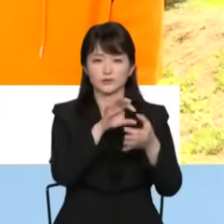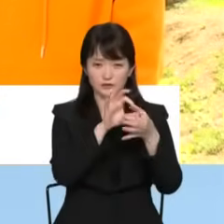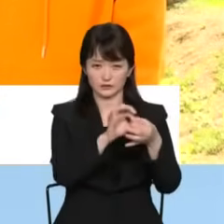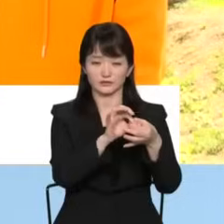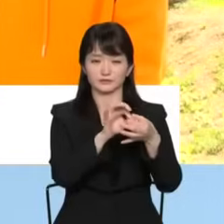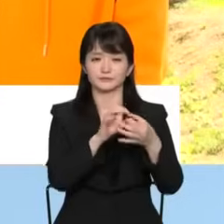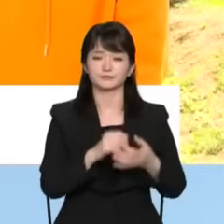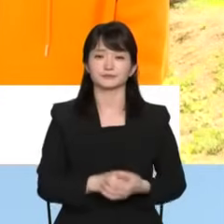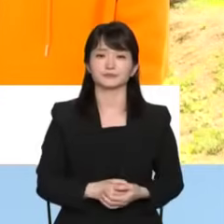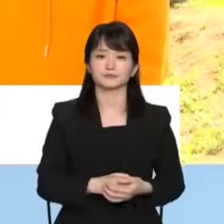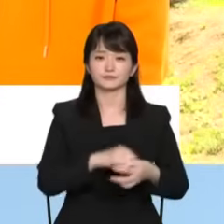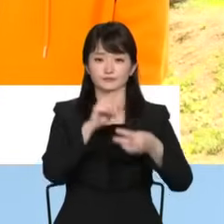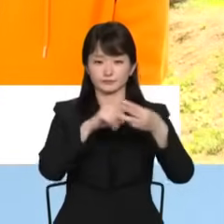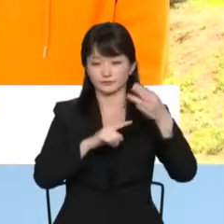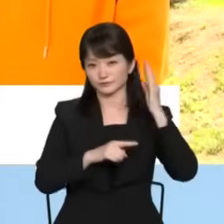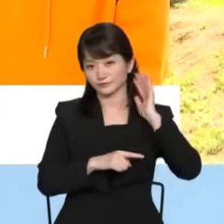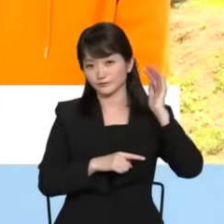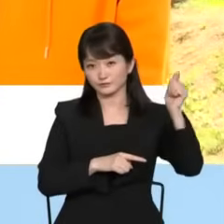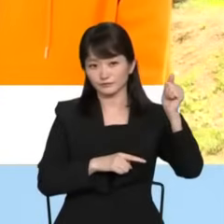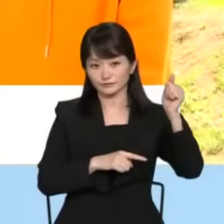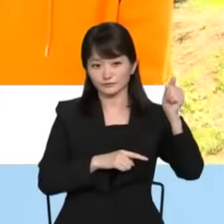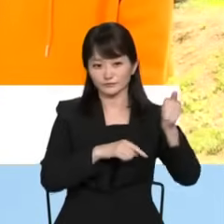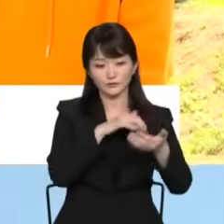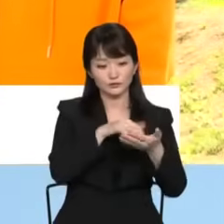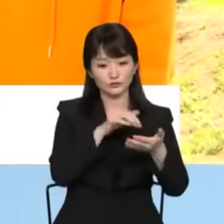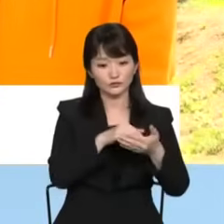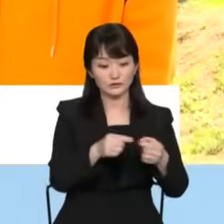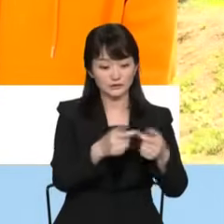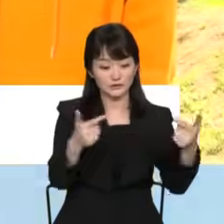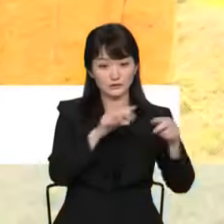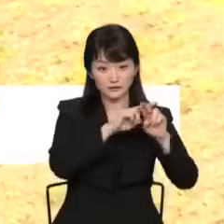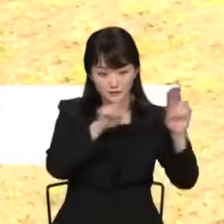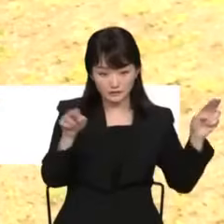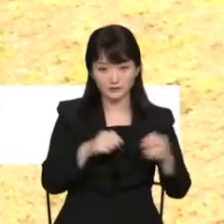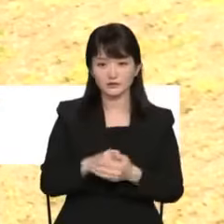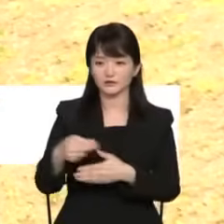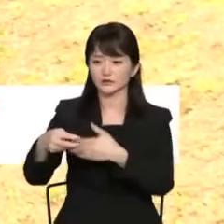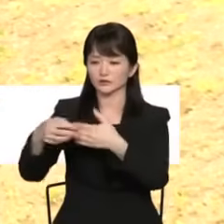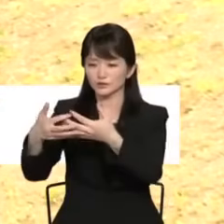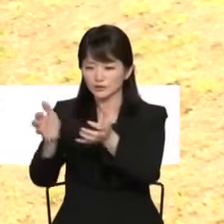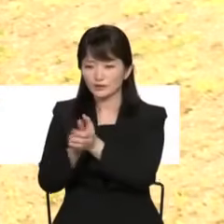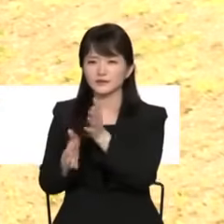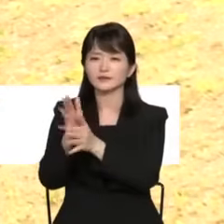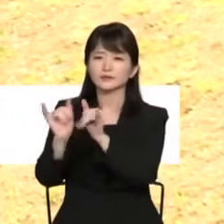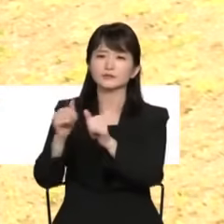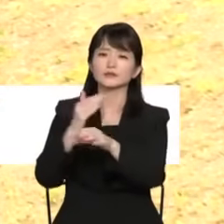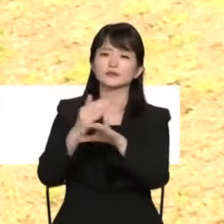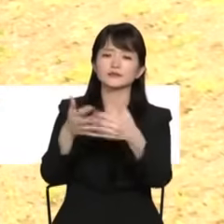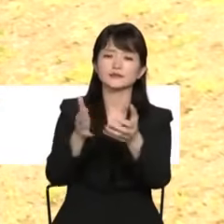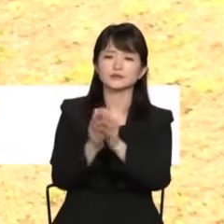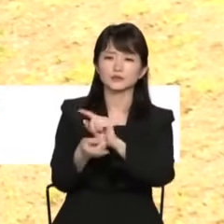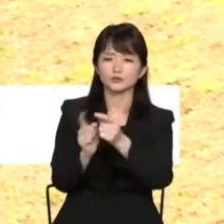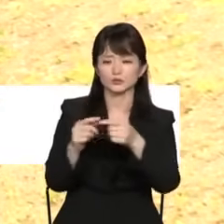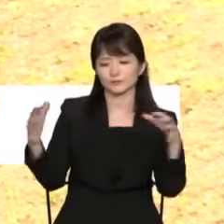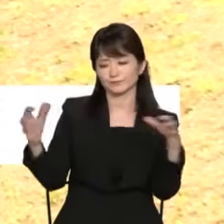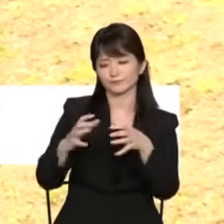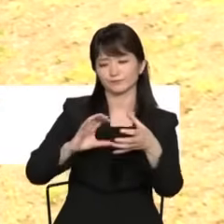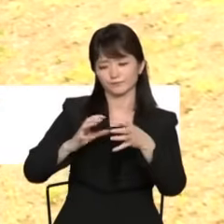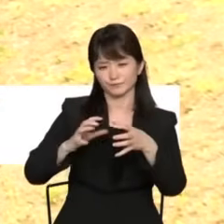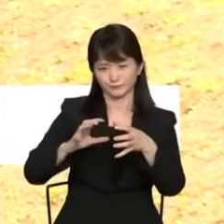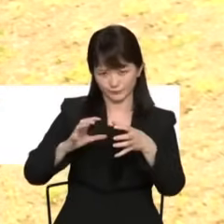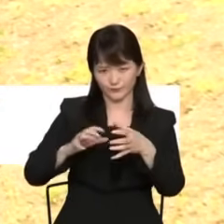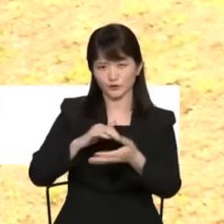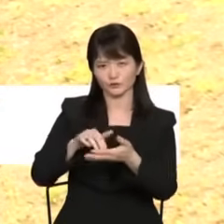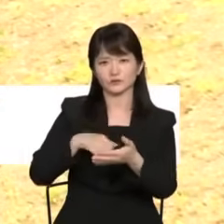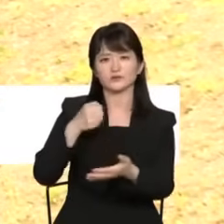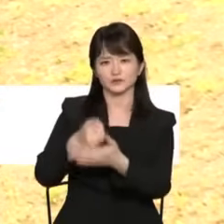앞으로 윤석열 대통령께서 철회하고 의료계와 또 시민들 그렇게 또 정당 간의 협의를 통해 가지고 이런 규모를 정해야